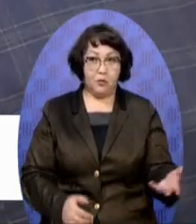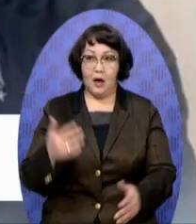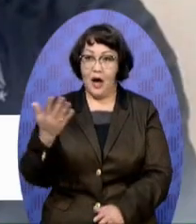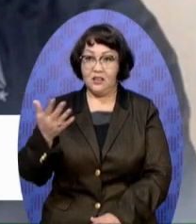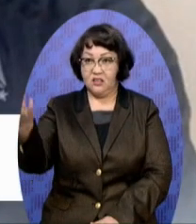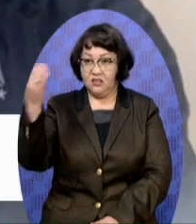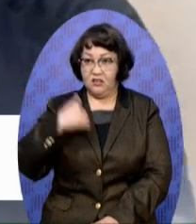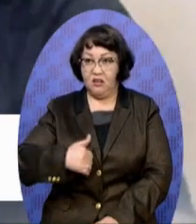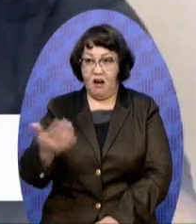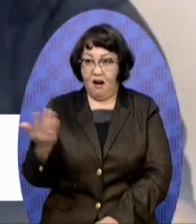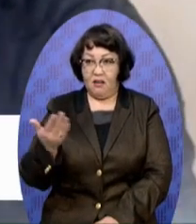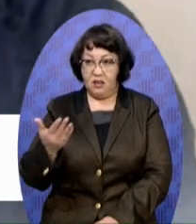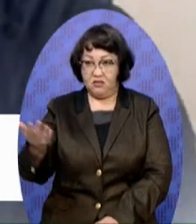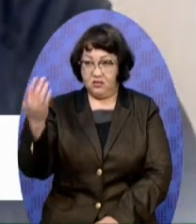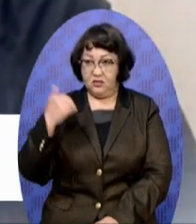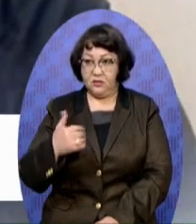бэ?